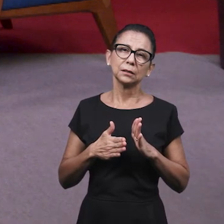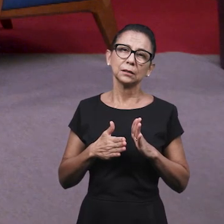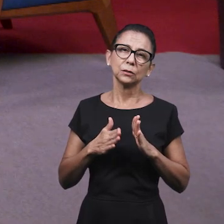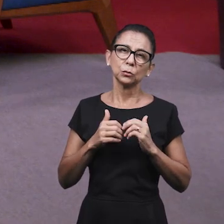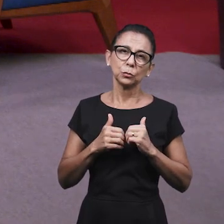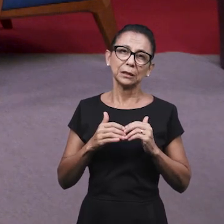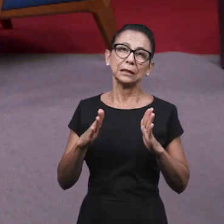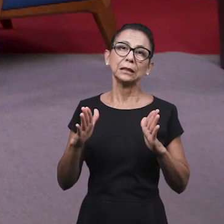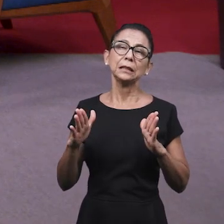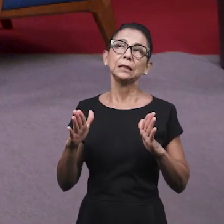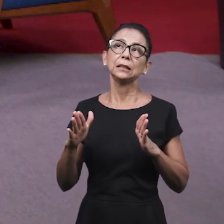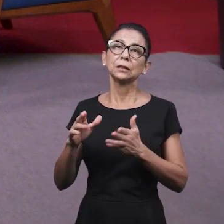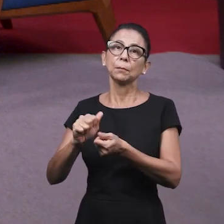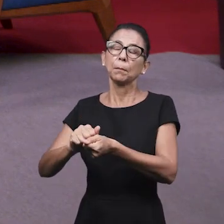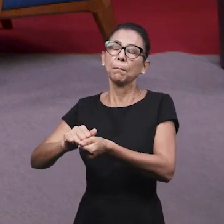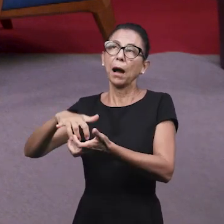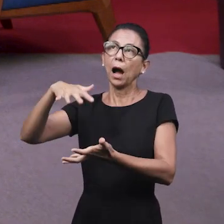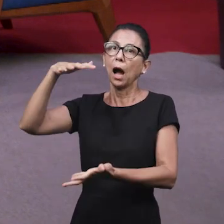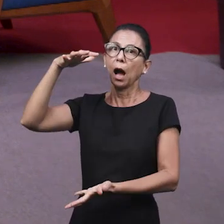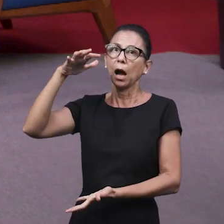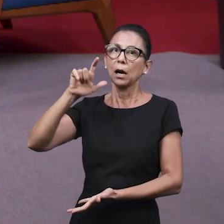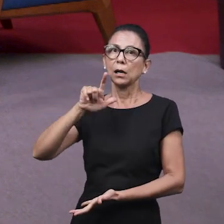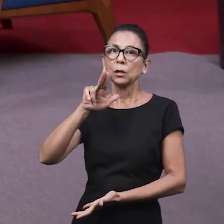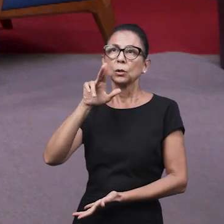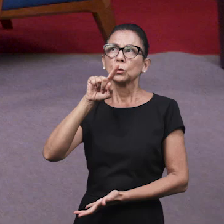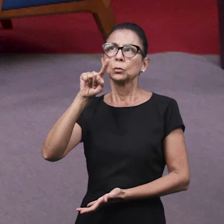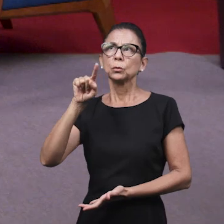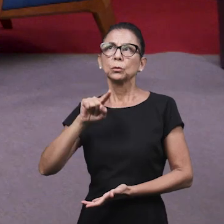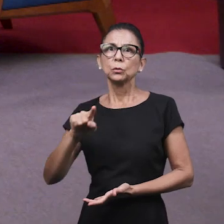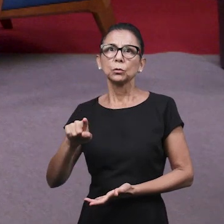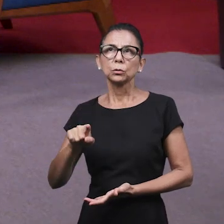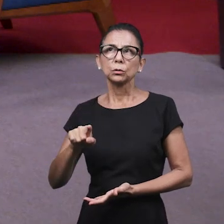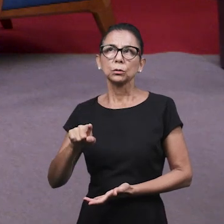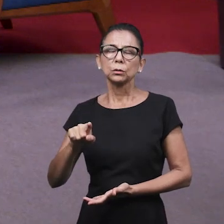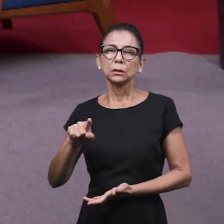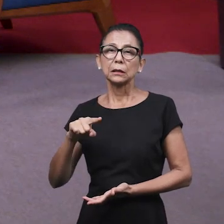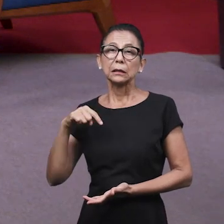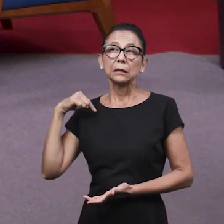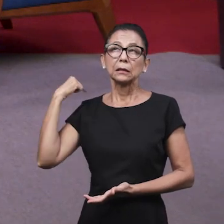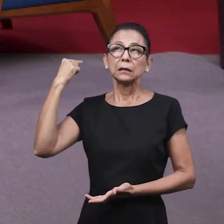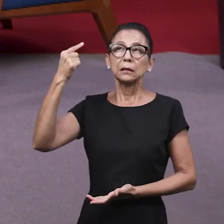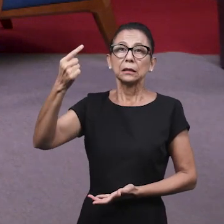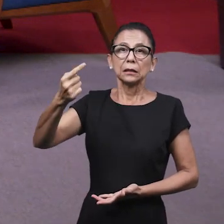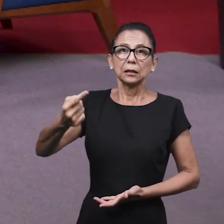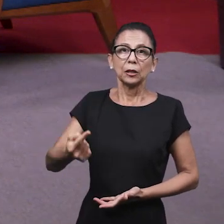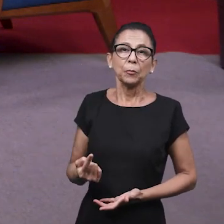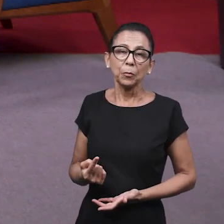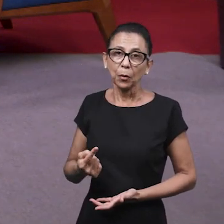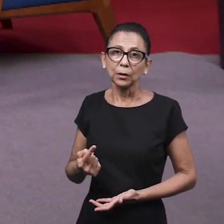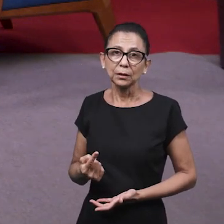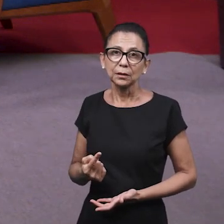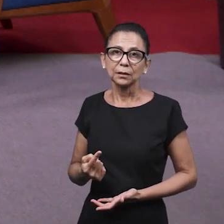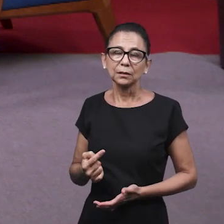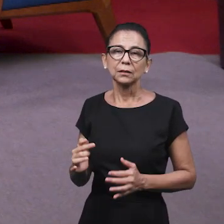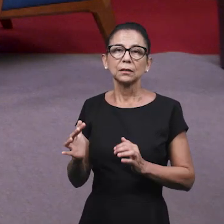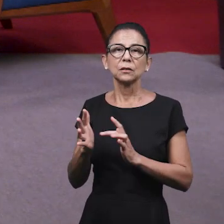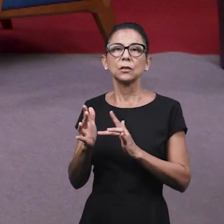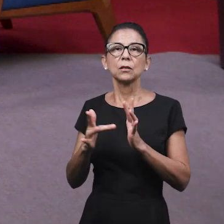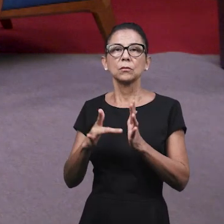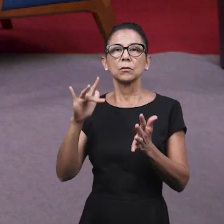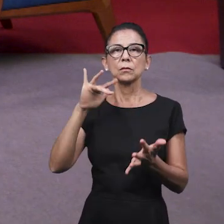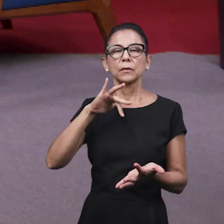de la création, c'est quoi cette lumière? Des siècles après vient Jésus comme un homme, je suis la lumière du monde. Donc